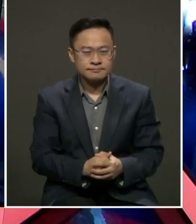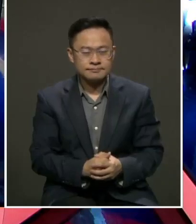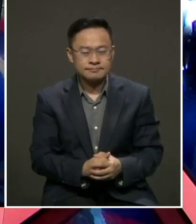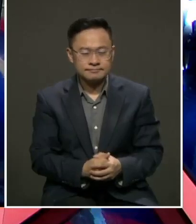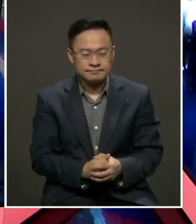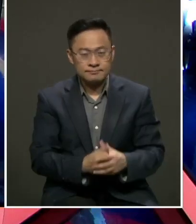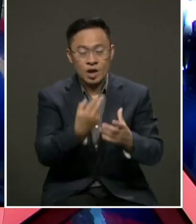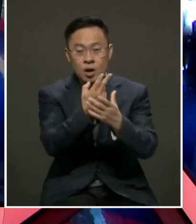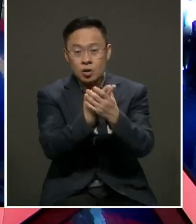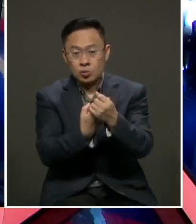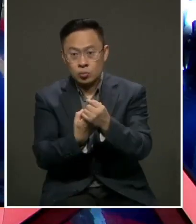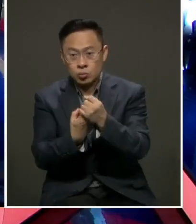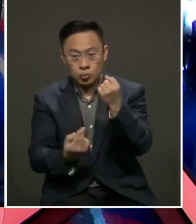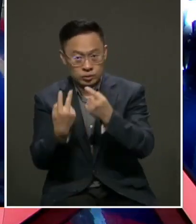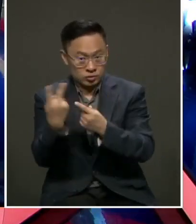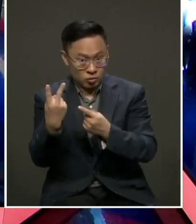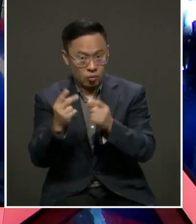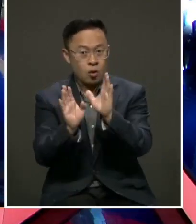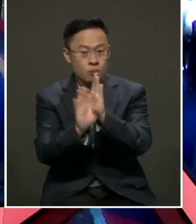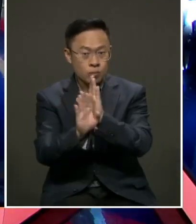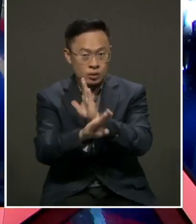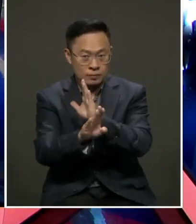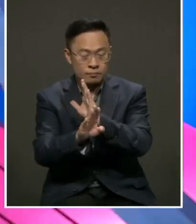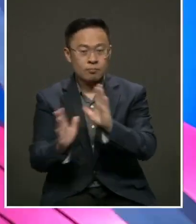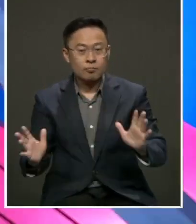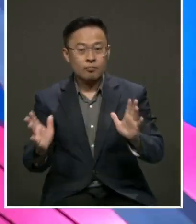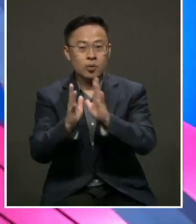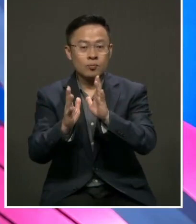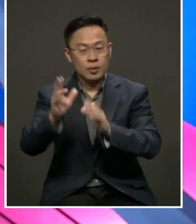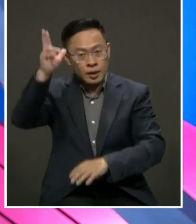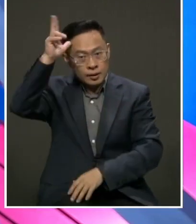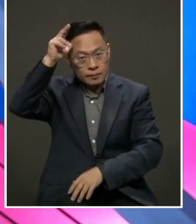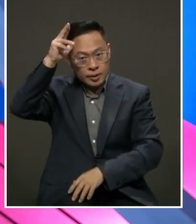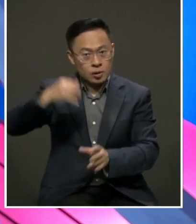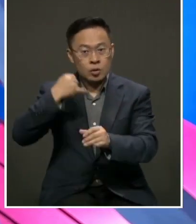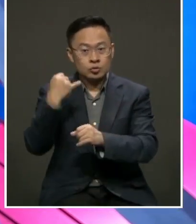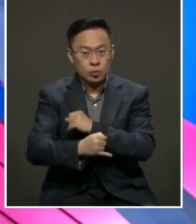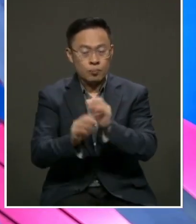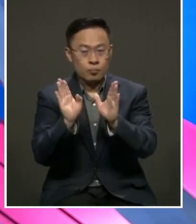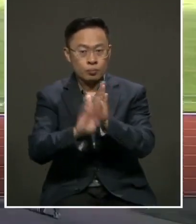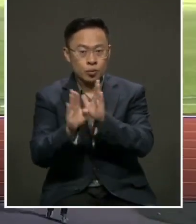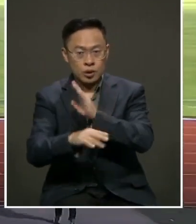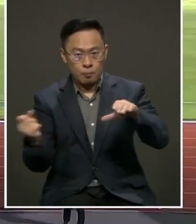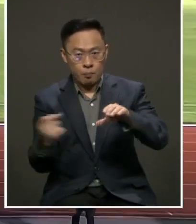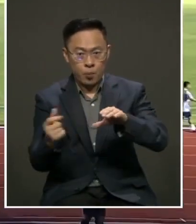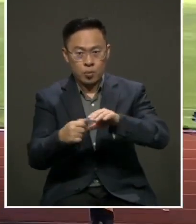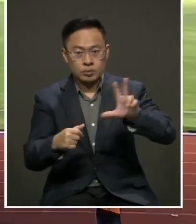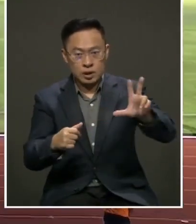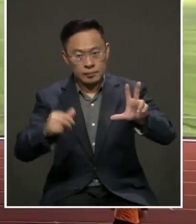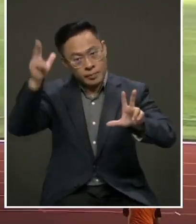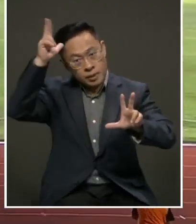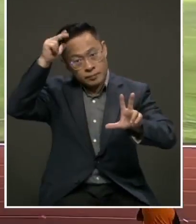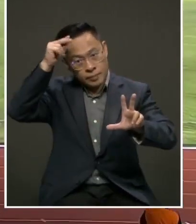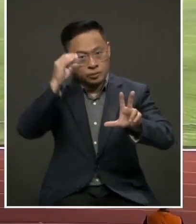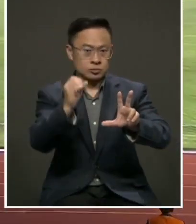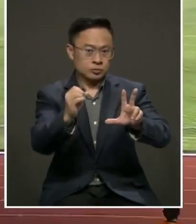ขยับมาดูอีกคู่นะคะกับบุรีรัมย์ค่ะที่ตอนนี้ยังฟอร์มร้อนแรงอย่างต่อเนื่องค่ะบุกถล่มลำปางไปได้3-0ค่ะเก